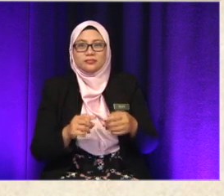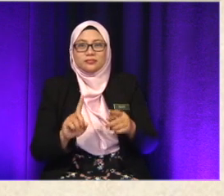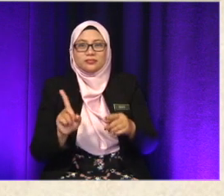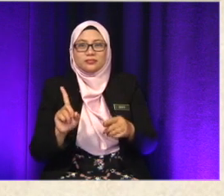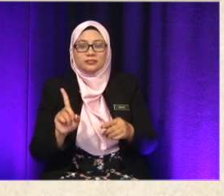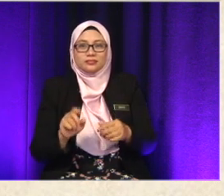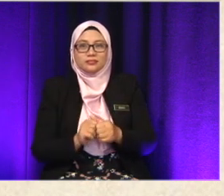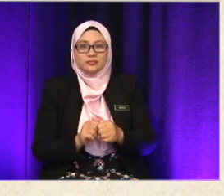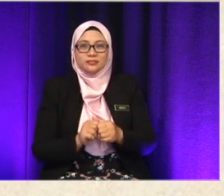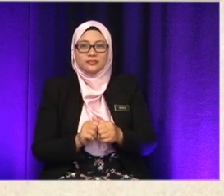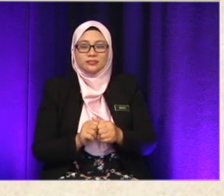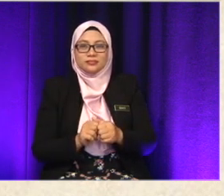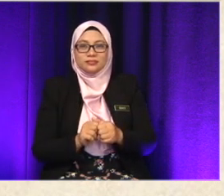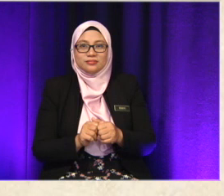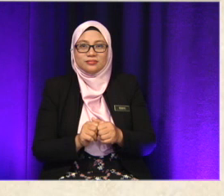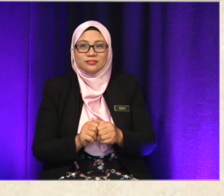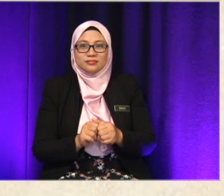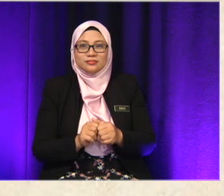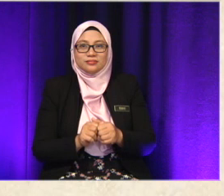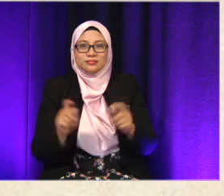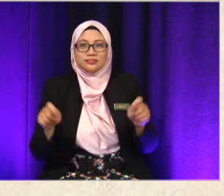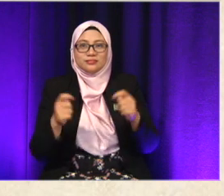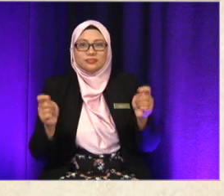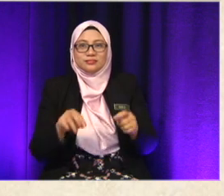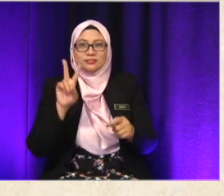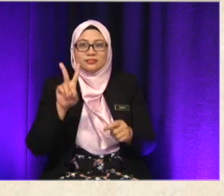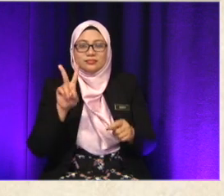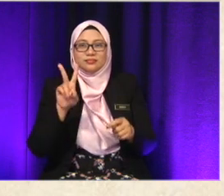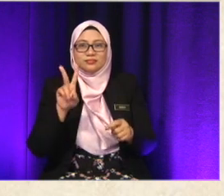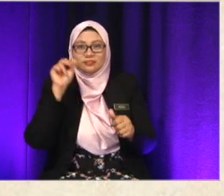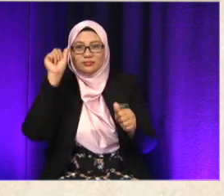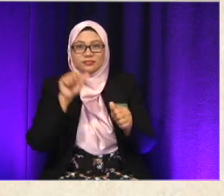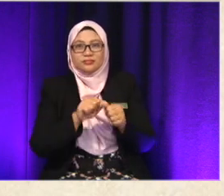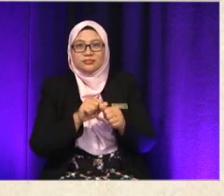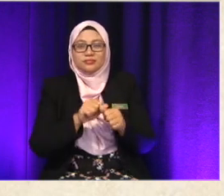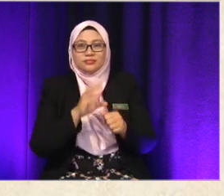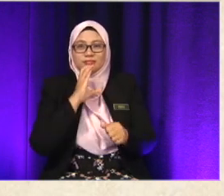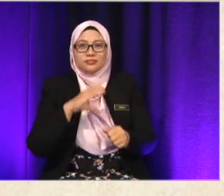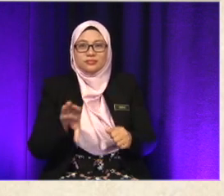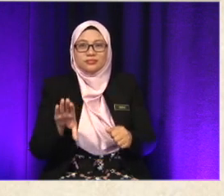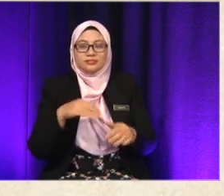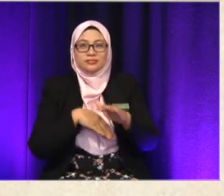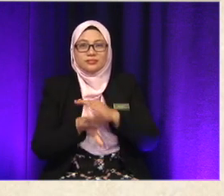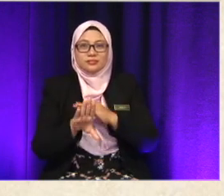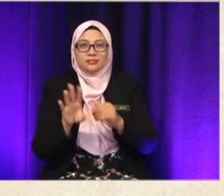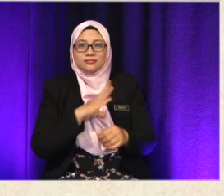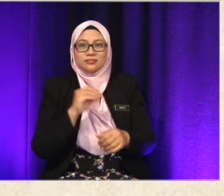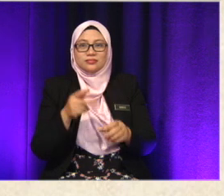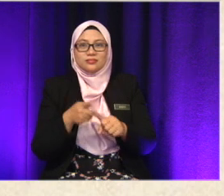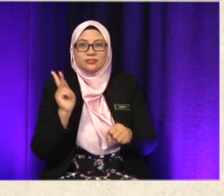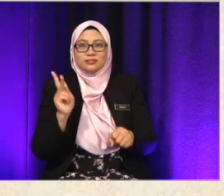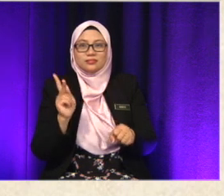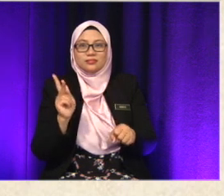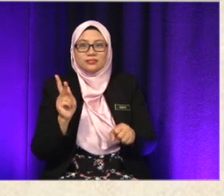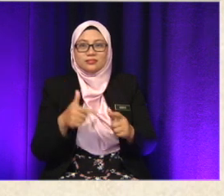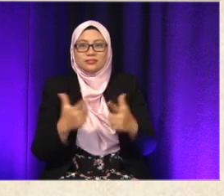insya-Allah. Okey, yang ni tindakan dua hala. Di mana? Okey, cecair ni akan masuk sini dan keluar sini. Itu kemudian cecair ni akan masuk